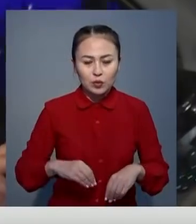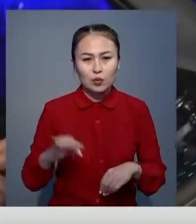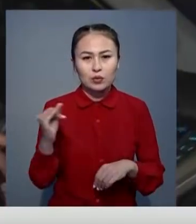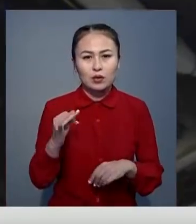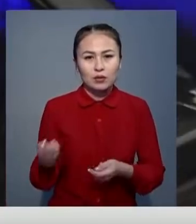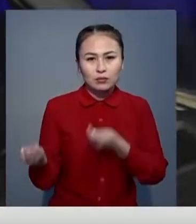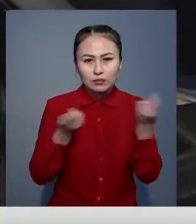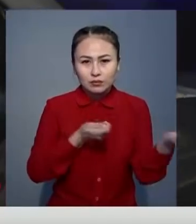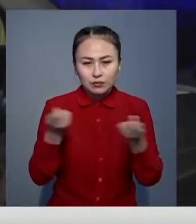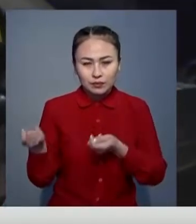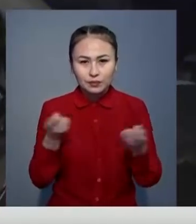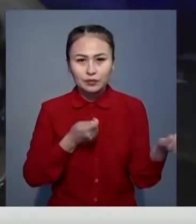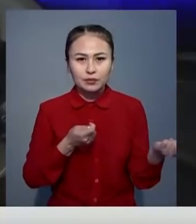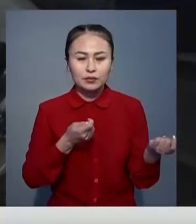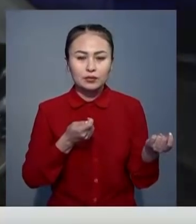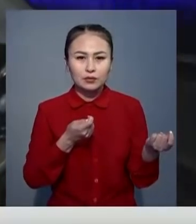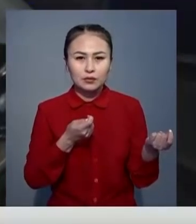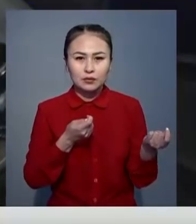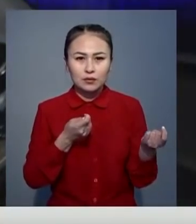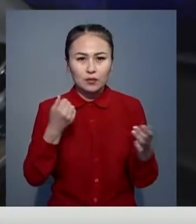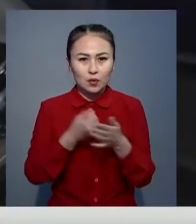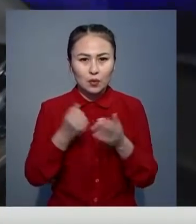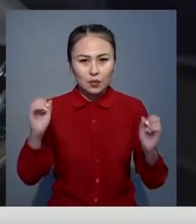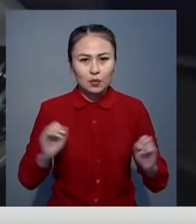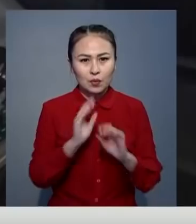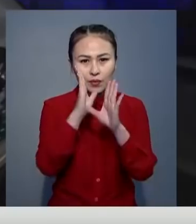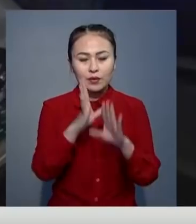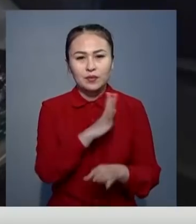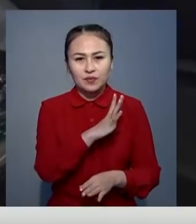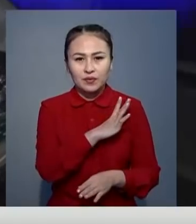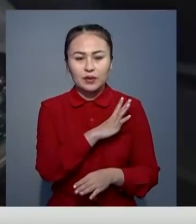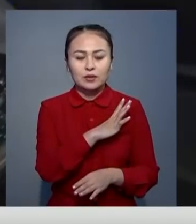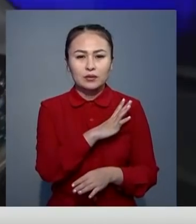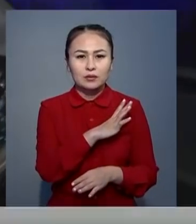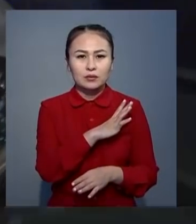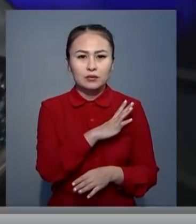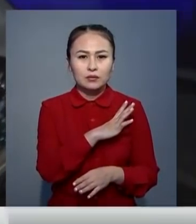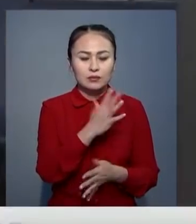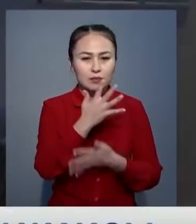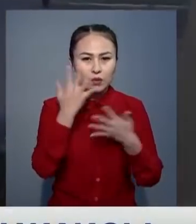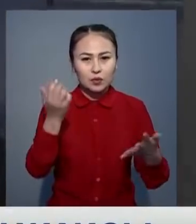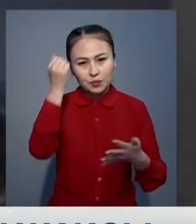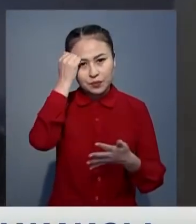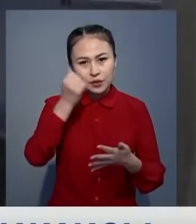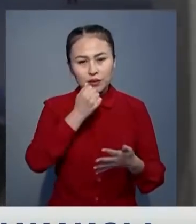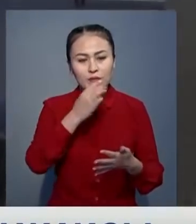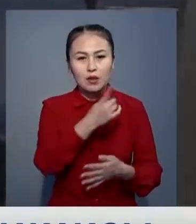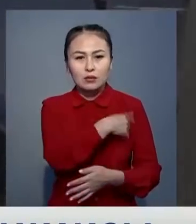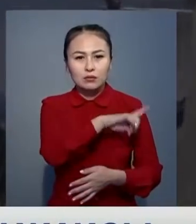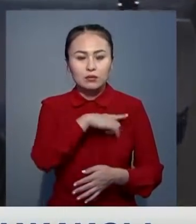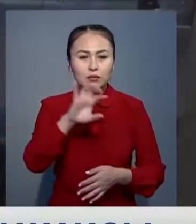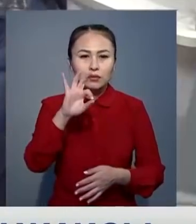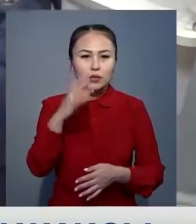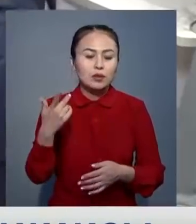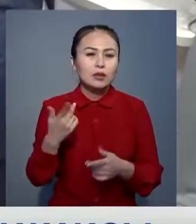носилка тасып, бізбен таңға дейін жүрген кездері болды. Сол үшін көп көп рахмет айтамыз. Жедел жәрдем қызметі